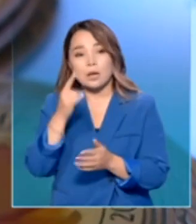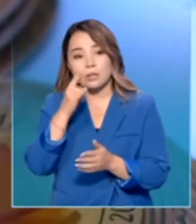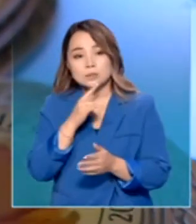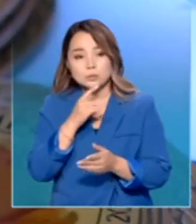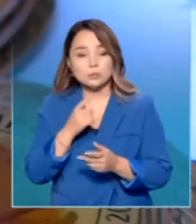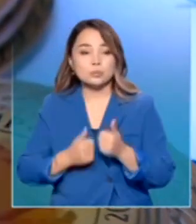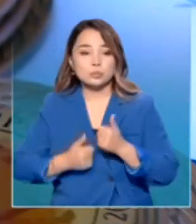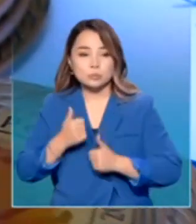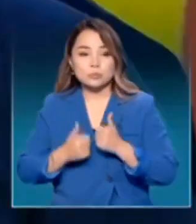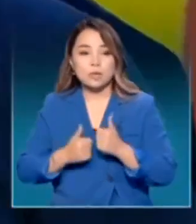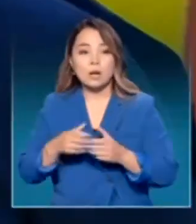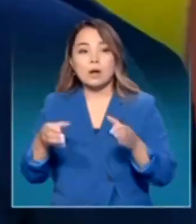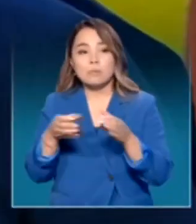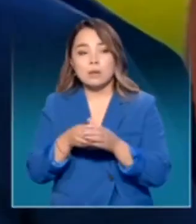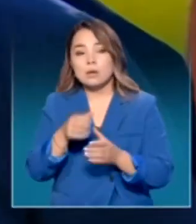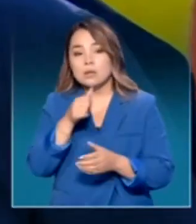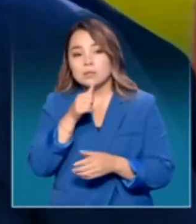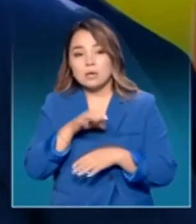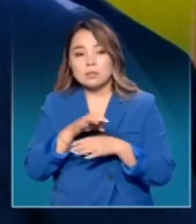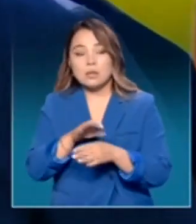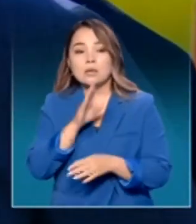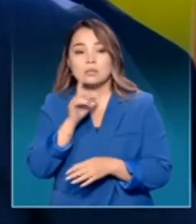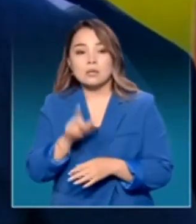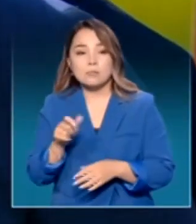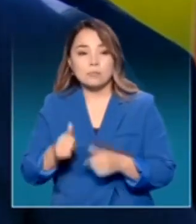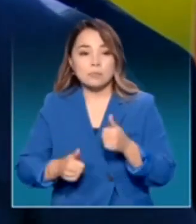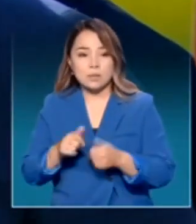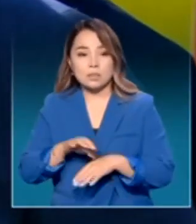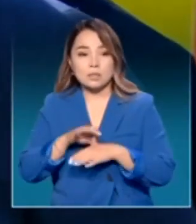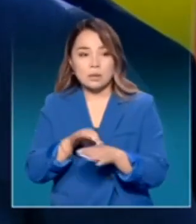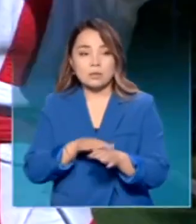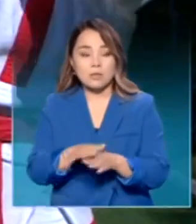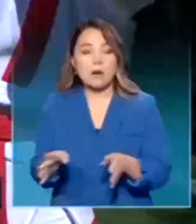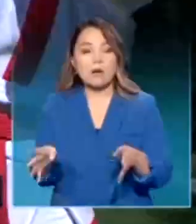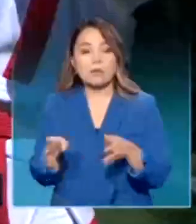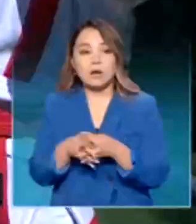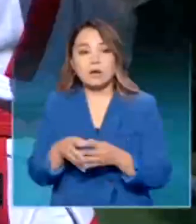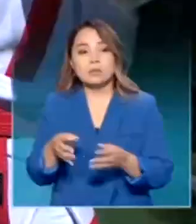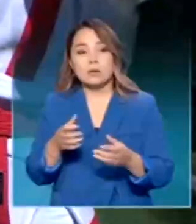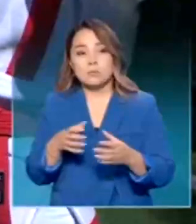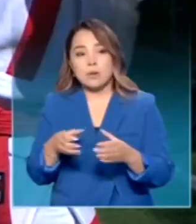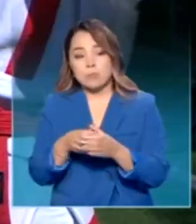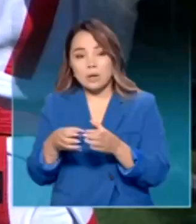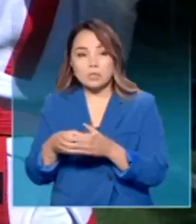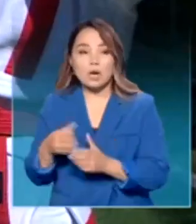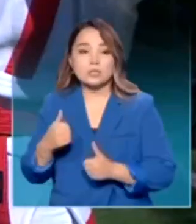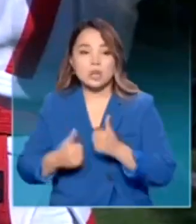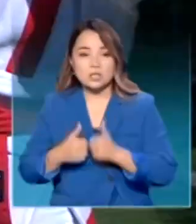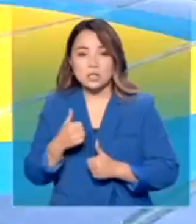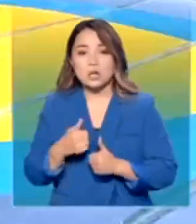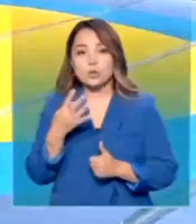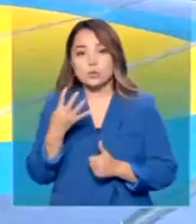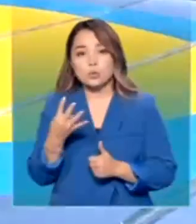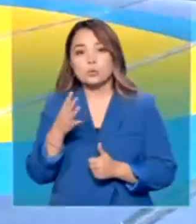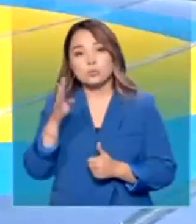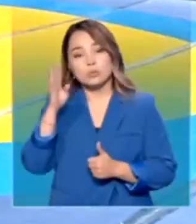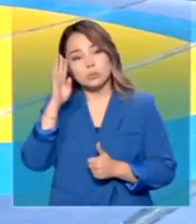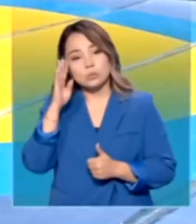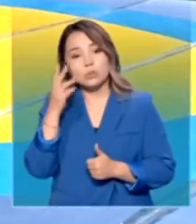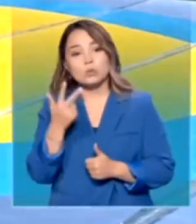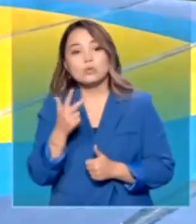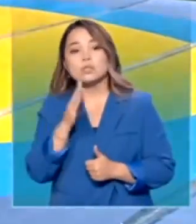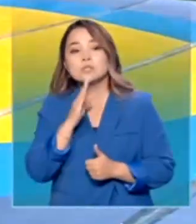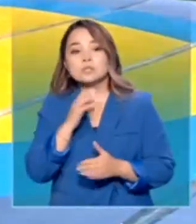қазақ күресінен командалық микс сайысындағы арулар бақсынады. Аралас командалық жарыста әр топ 4 ұл және 3 қыздан